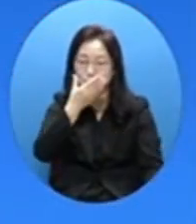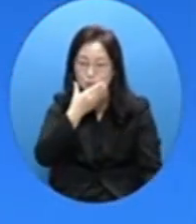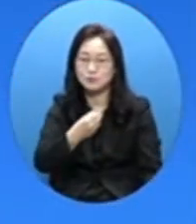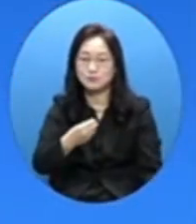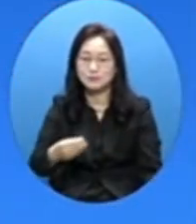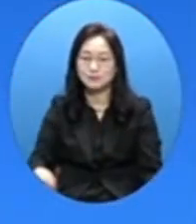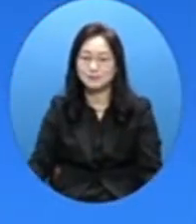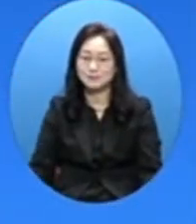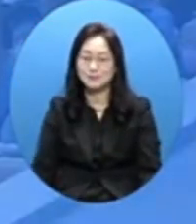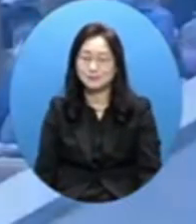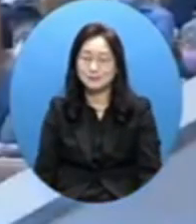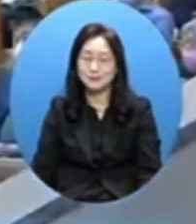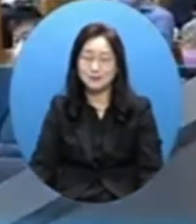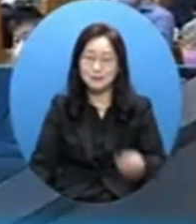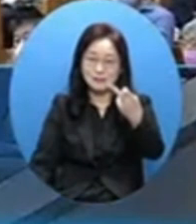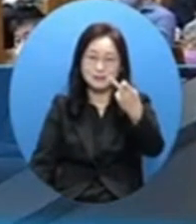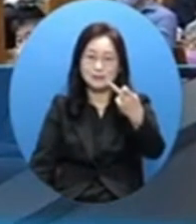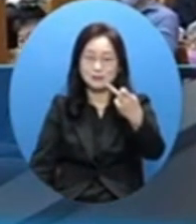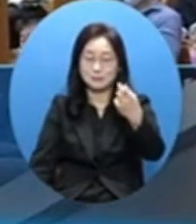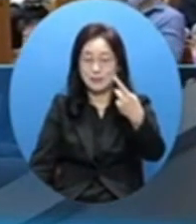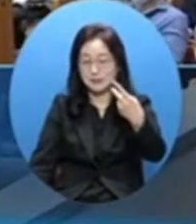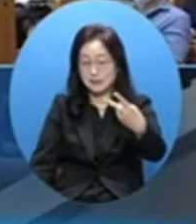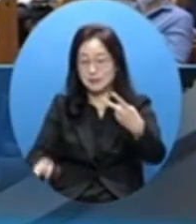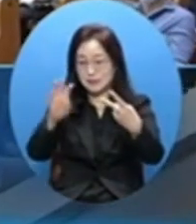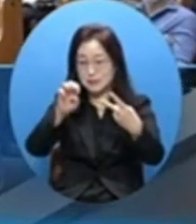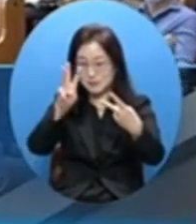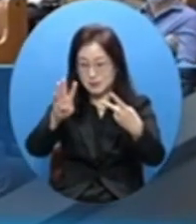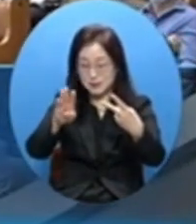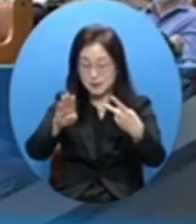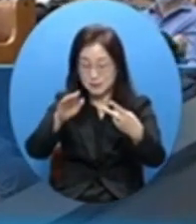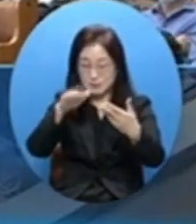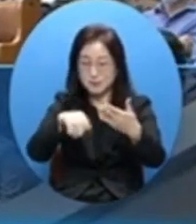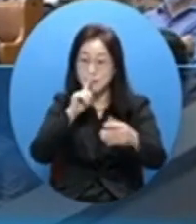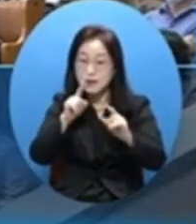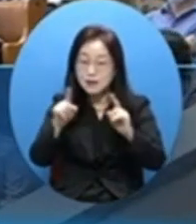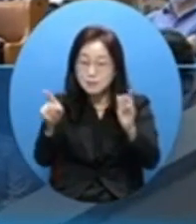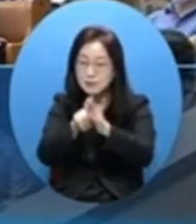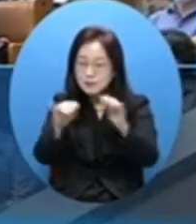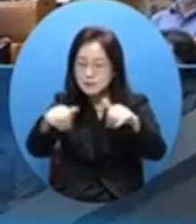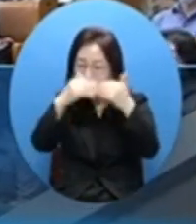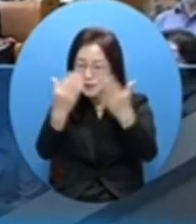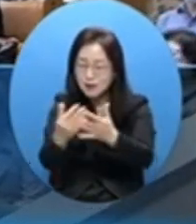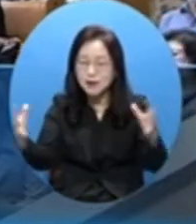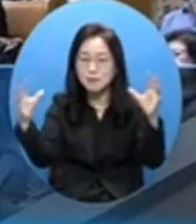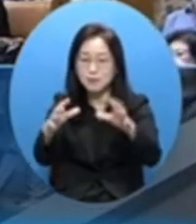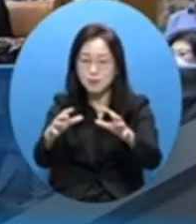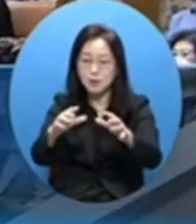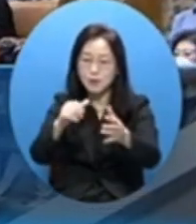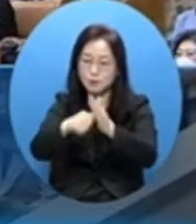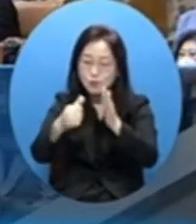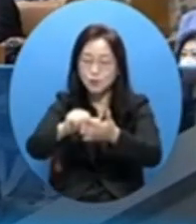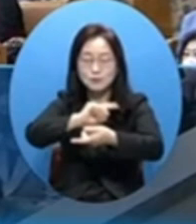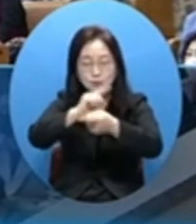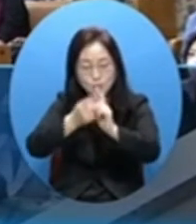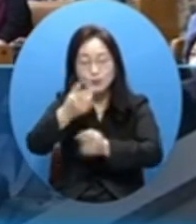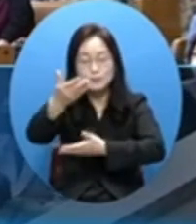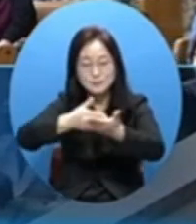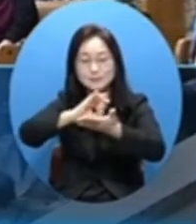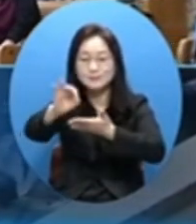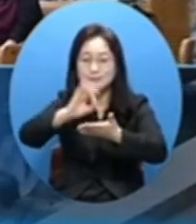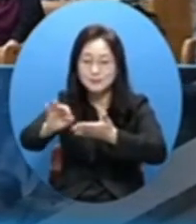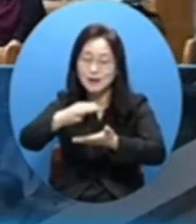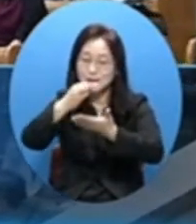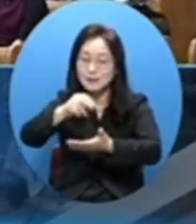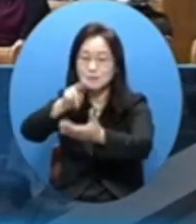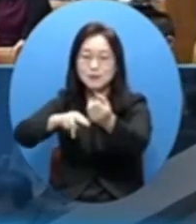교회였습니다. 사도행전 2장 44절 45절을 말씀합니다. 믿는 사람이 다 함께 있어 모든 물건을 서로 동행하고 또 재산과 소유를 팔아 각